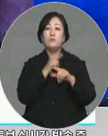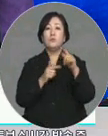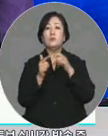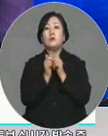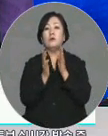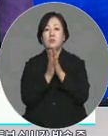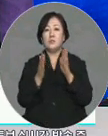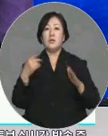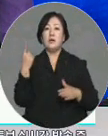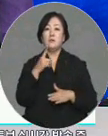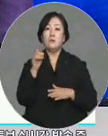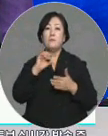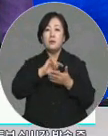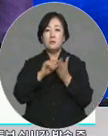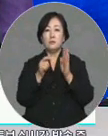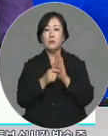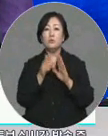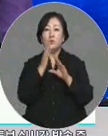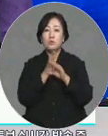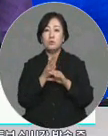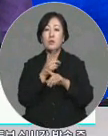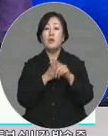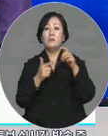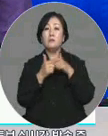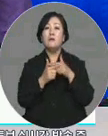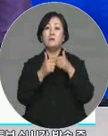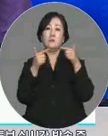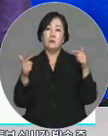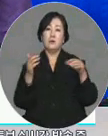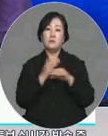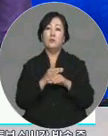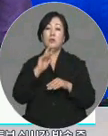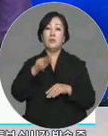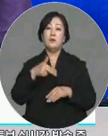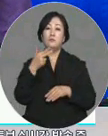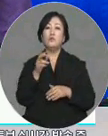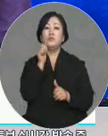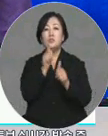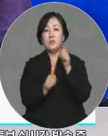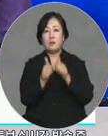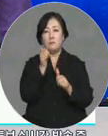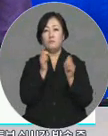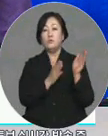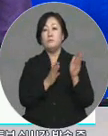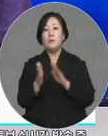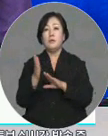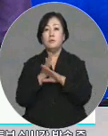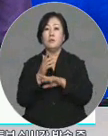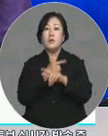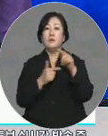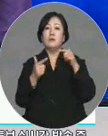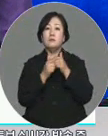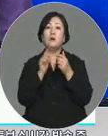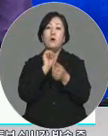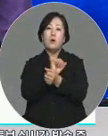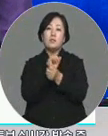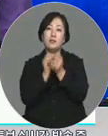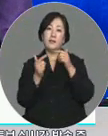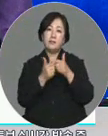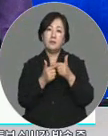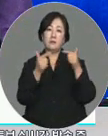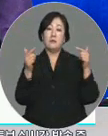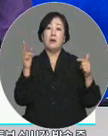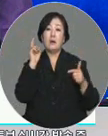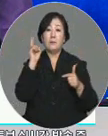수가 1,000명 안팎을 보이며 증가 추세인데 다음 주 수능을 앞두고 확산세가 커지지 않을까 우려되는